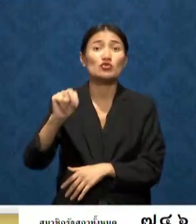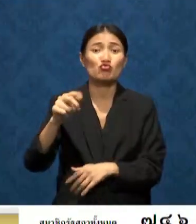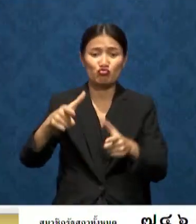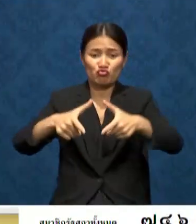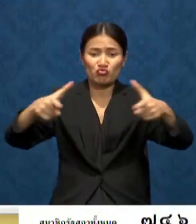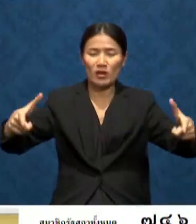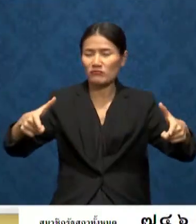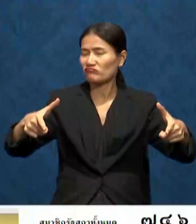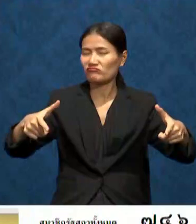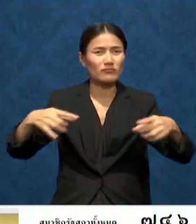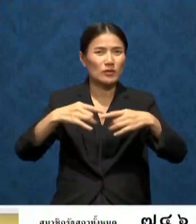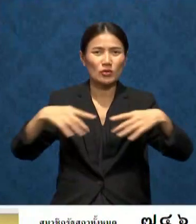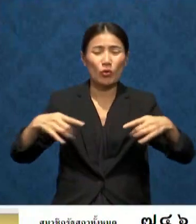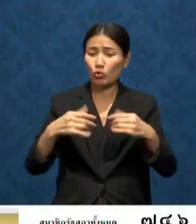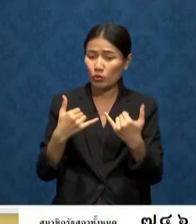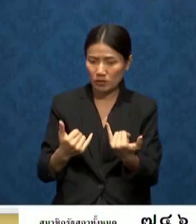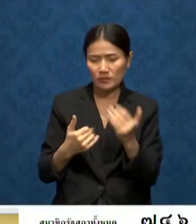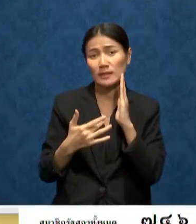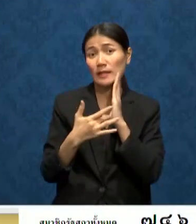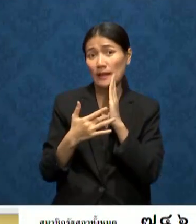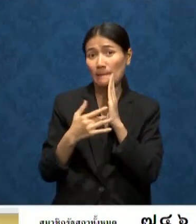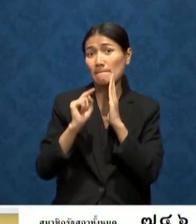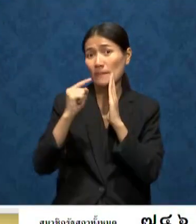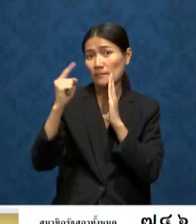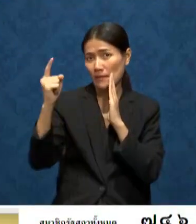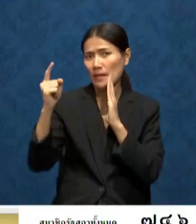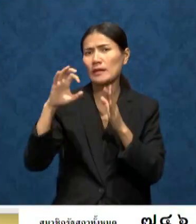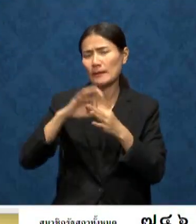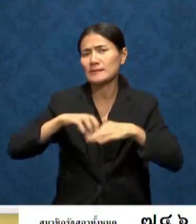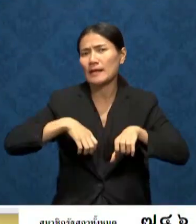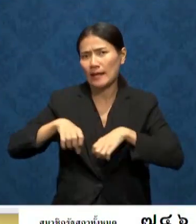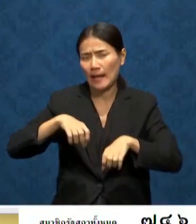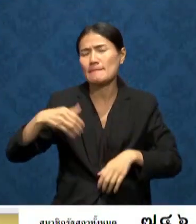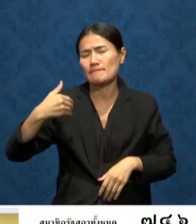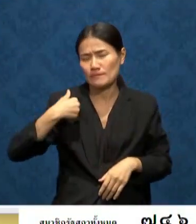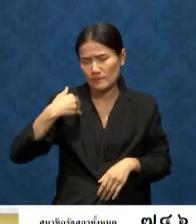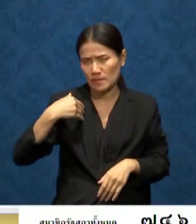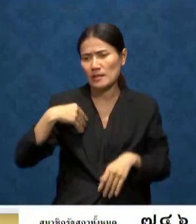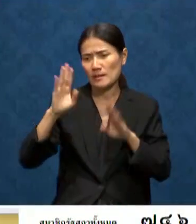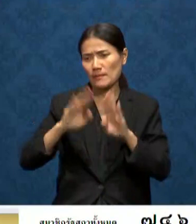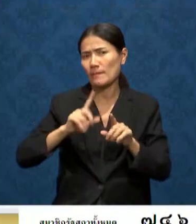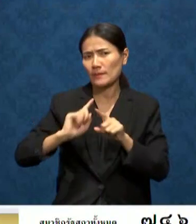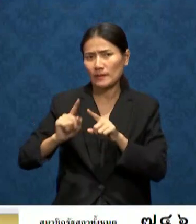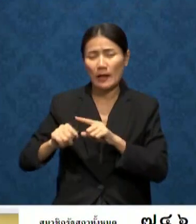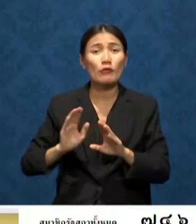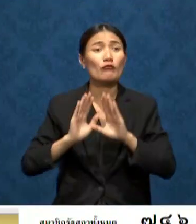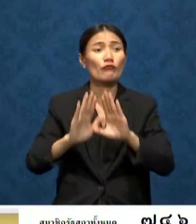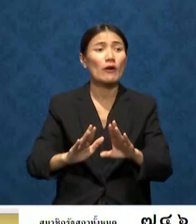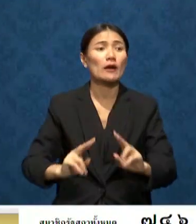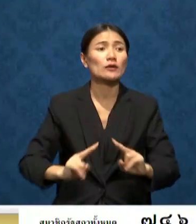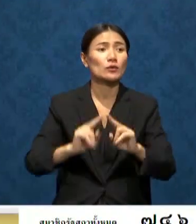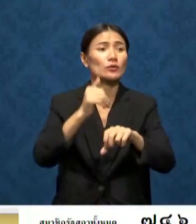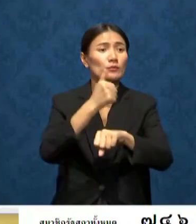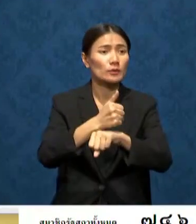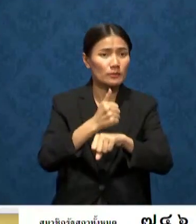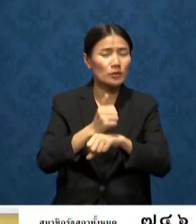ขณะนี้มีการพัฒนานวัตกรรมในการบริหารขึ้นหลายรปแบบซึงคงจะฝากท่านรัฐมนตรีได้ดูเรื่องนี้ต่อ